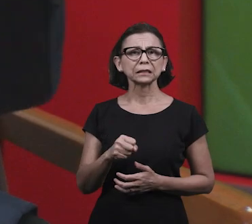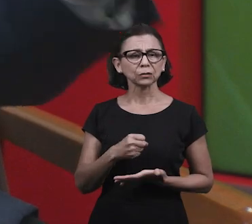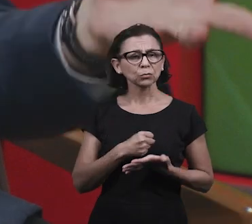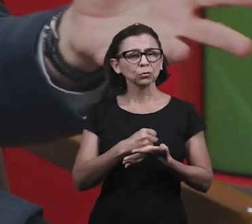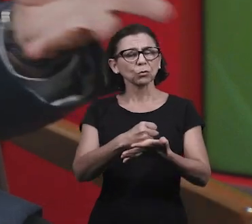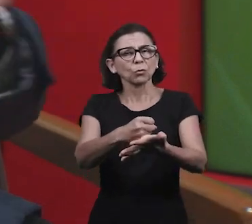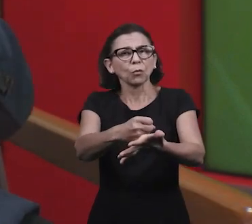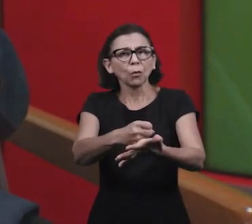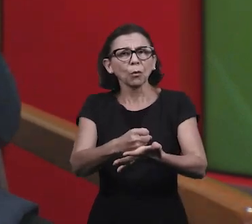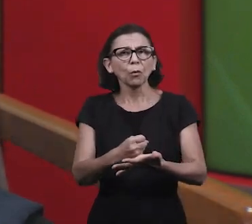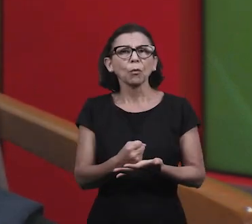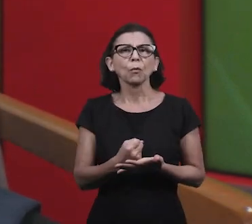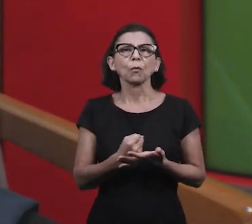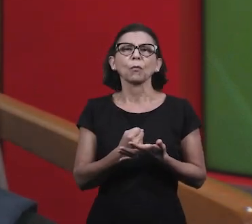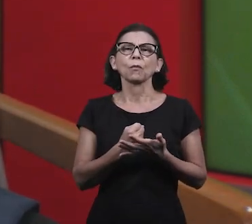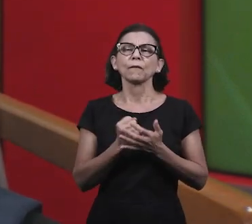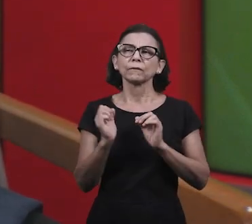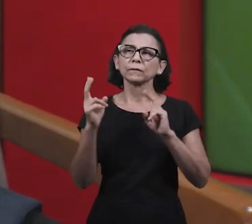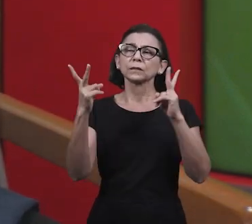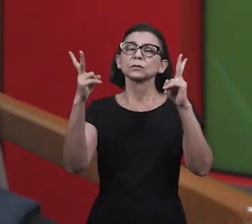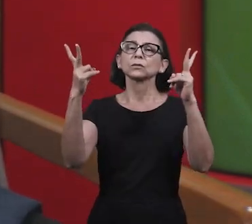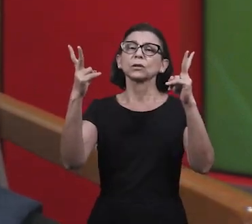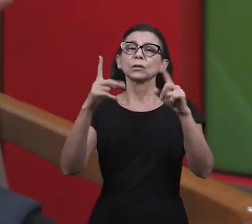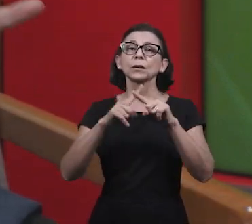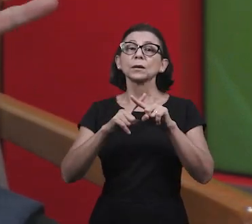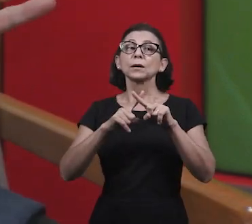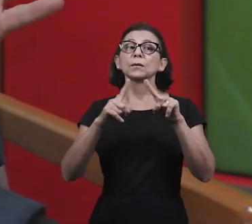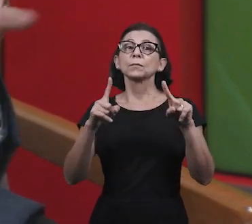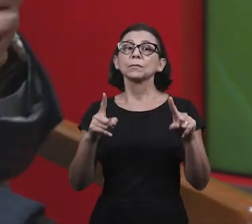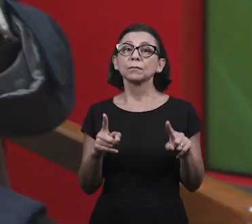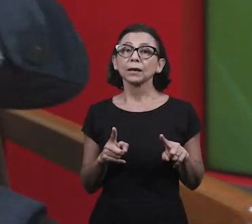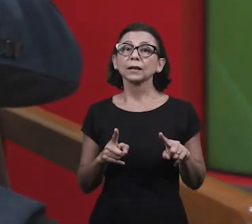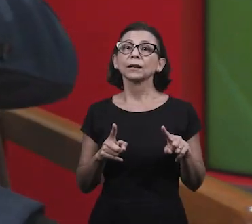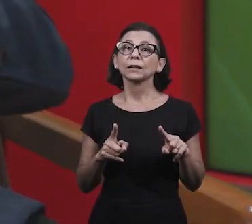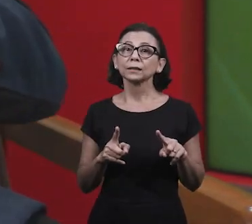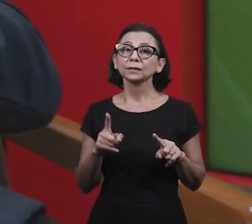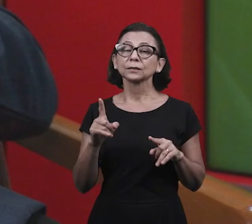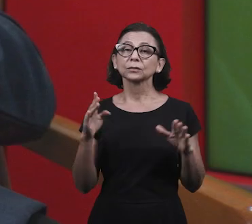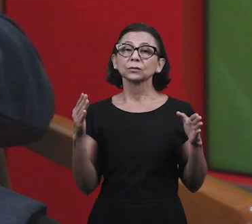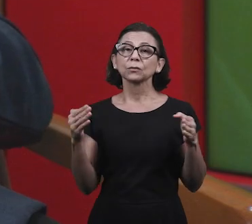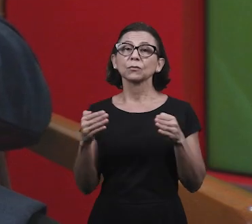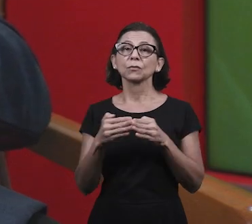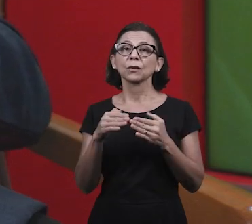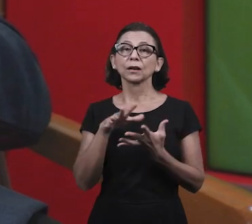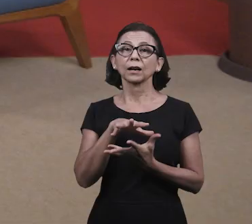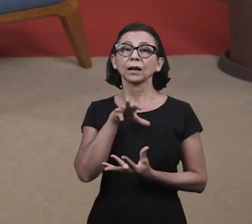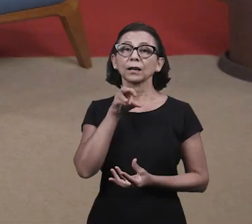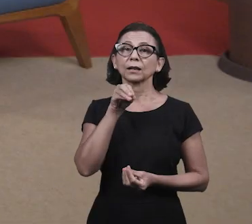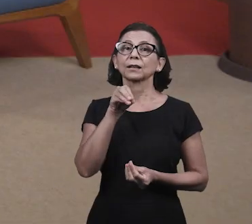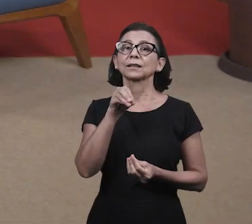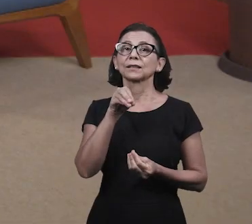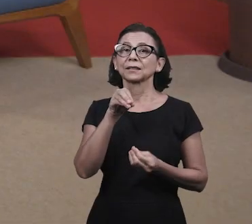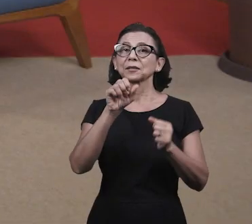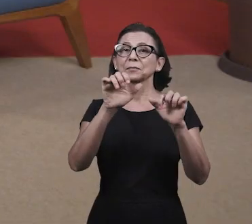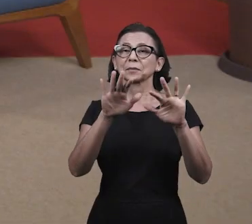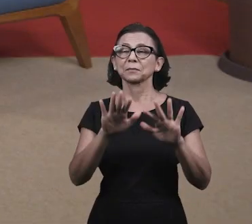vie, dans ce monde, oui, c'est le secours, les portes qui sont ouvertes, mais par-dessus tout, sont des bénédictions pour